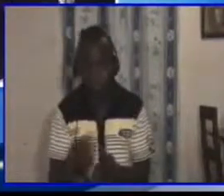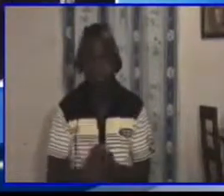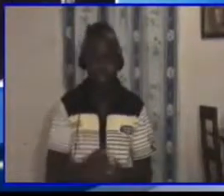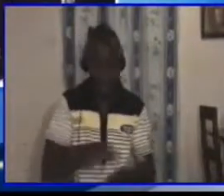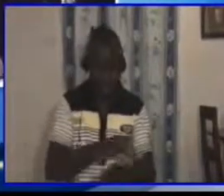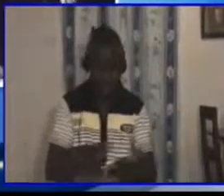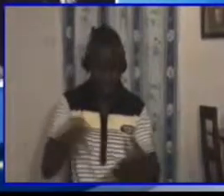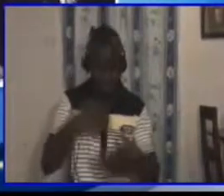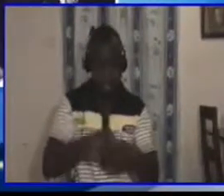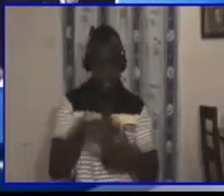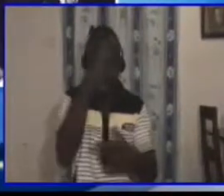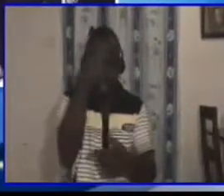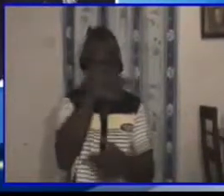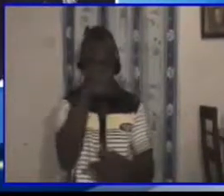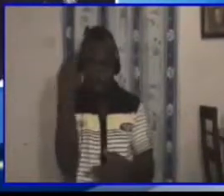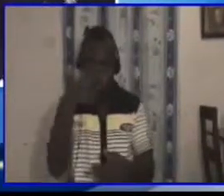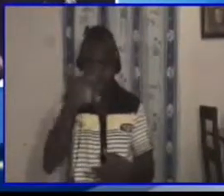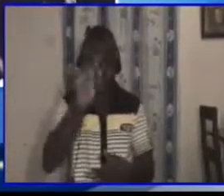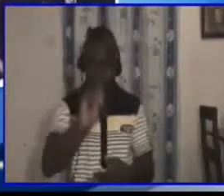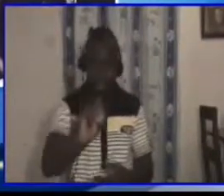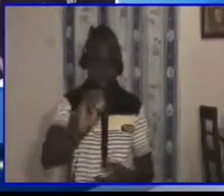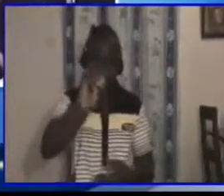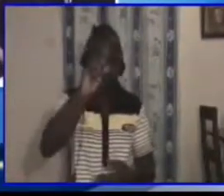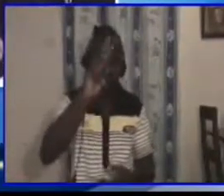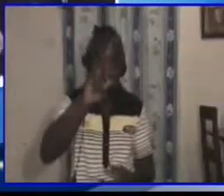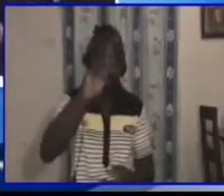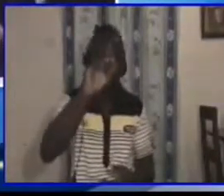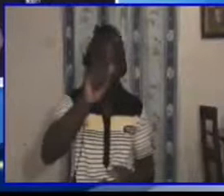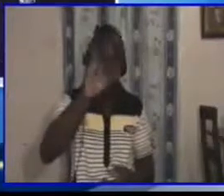ma cosa dice la scrittura